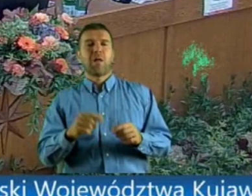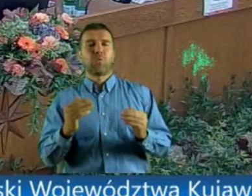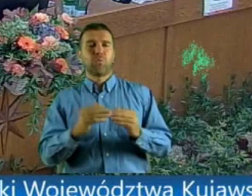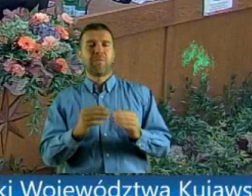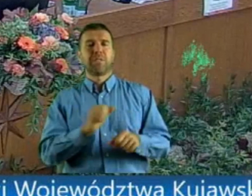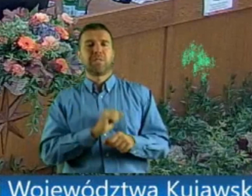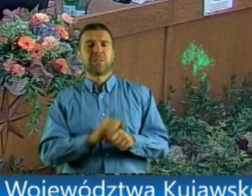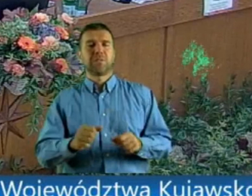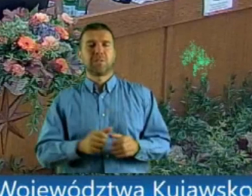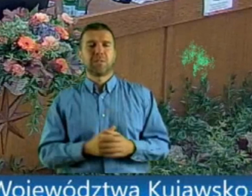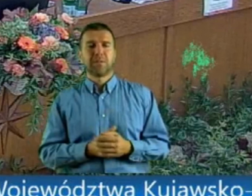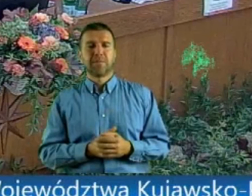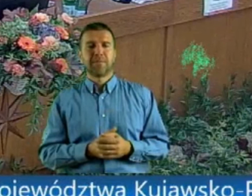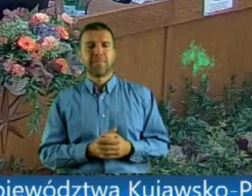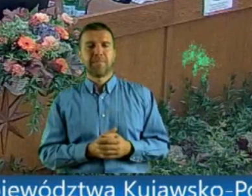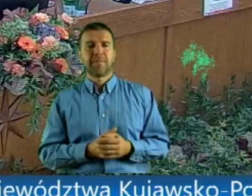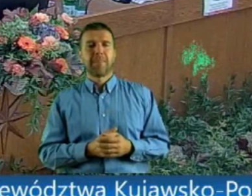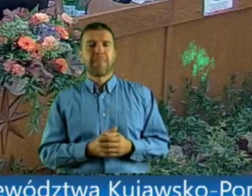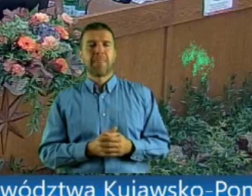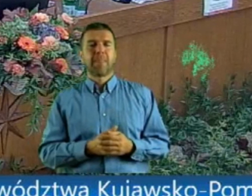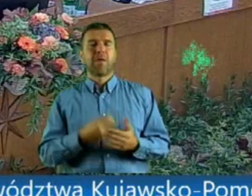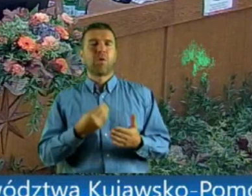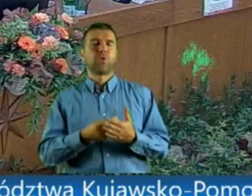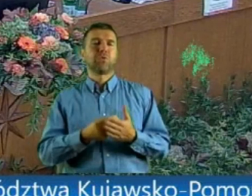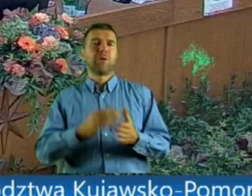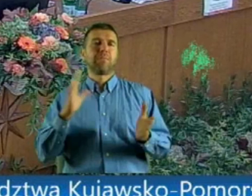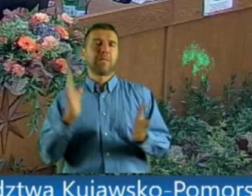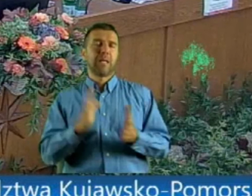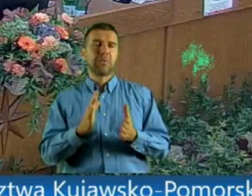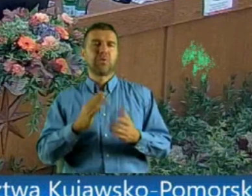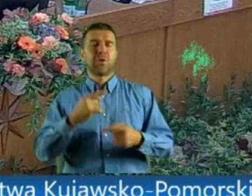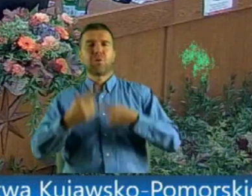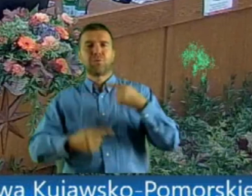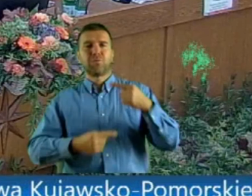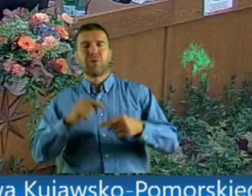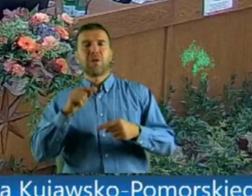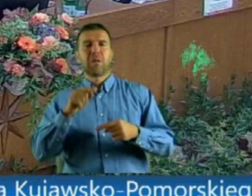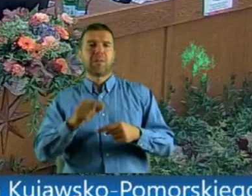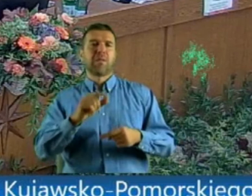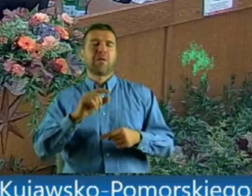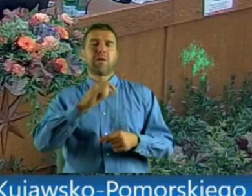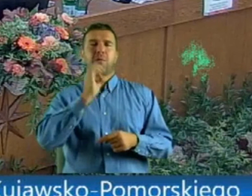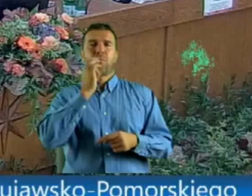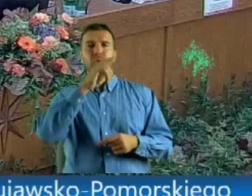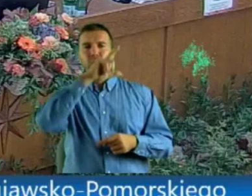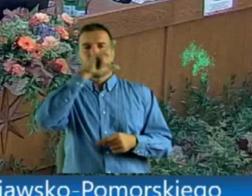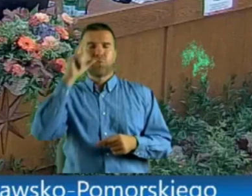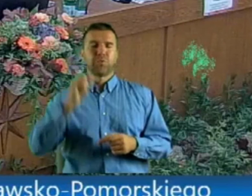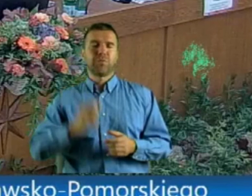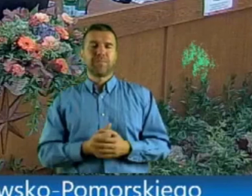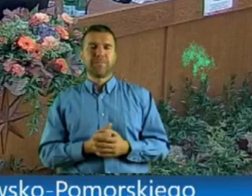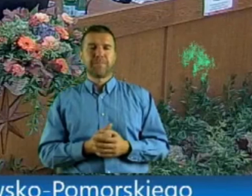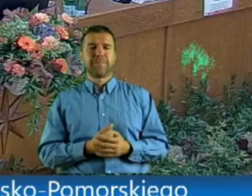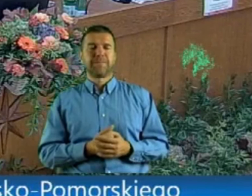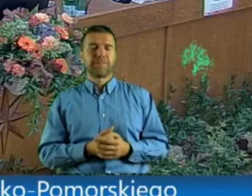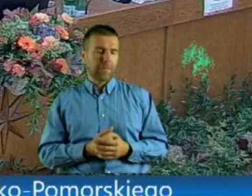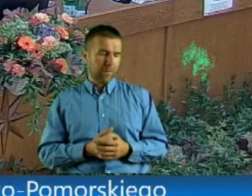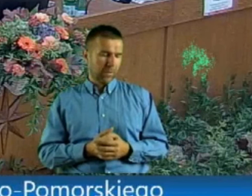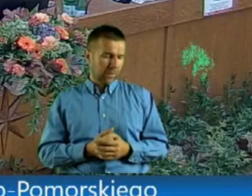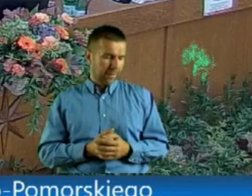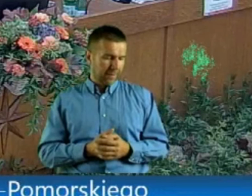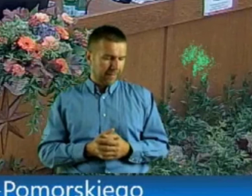jednocześnie kosztem mniejszej rotacji tych młodzieżowych radnych.